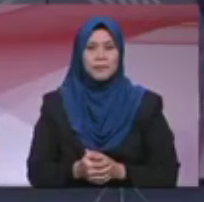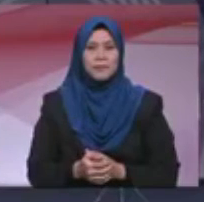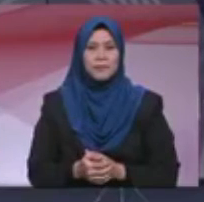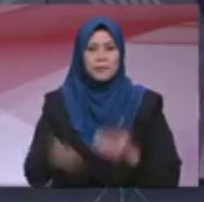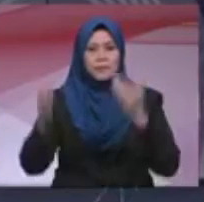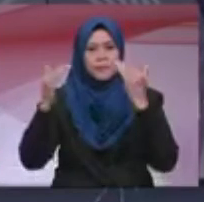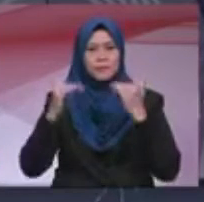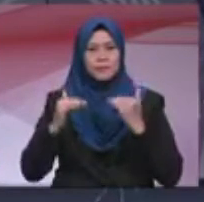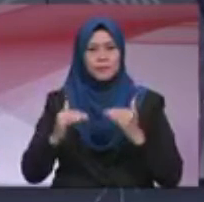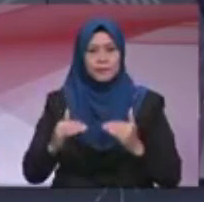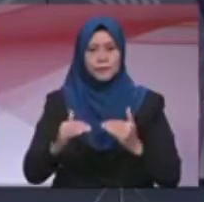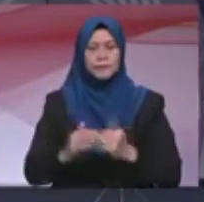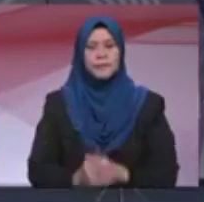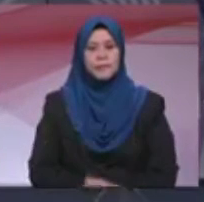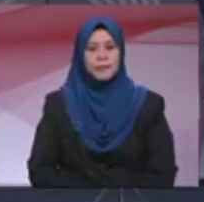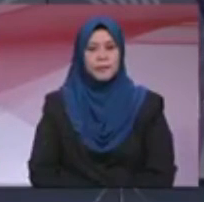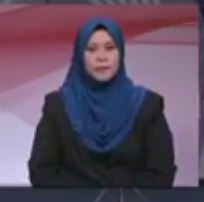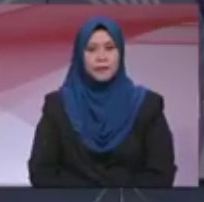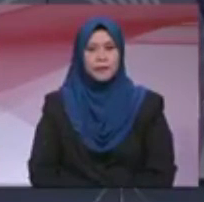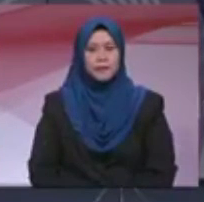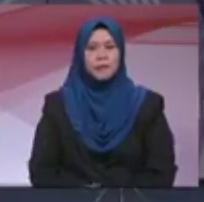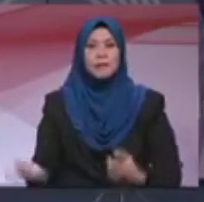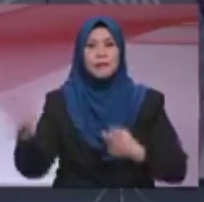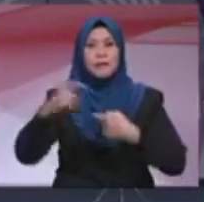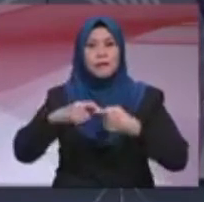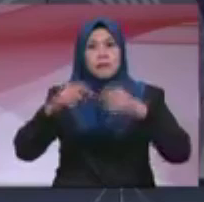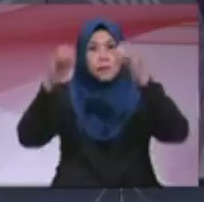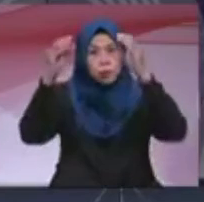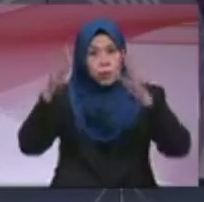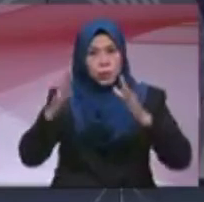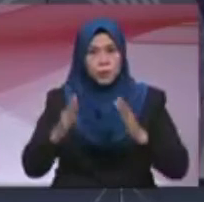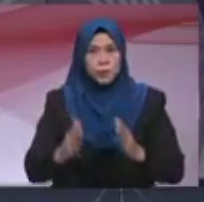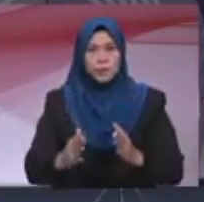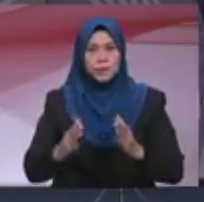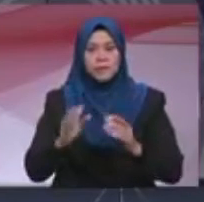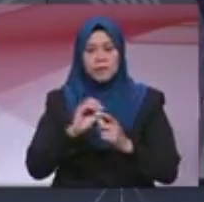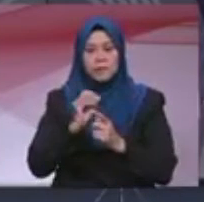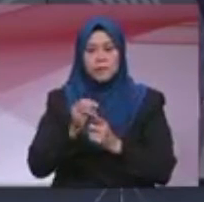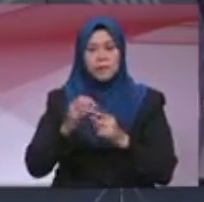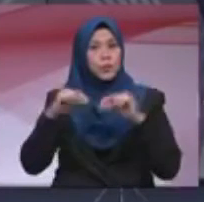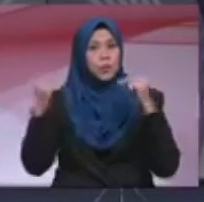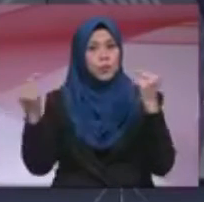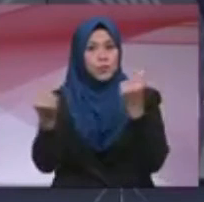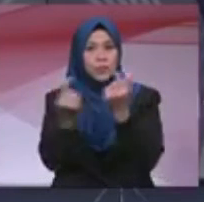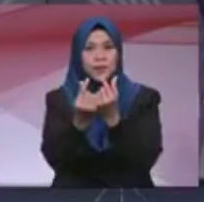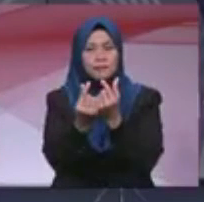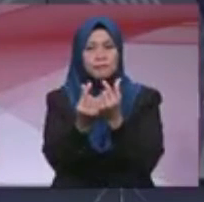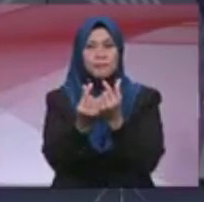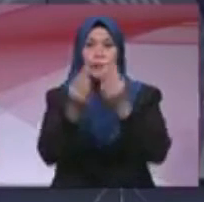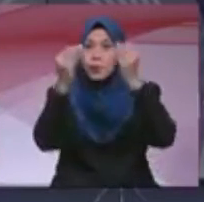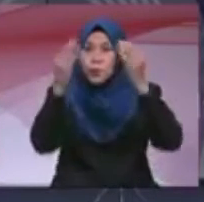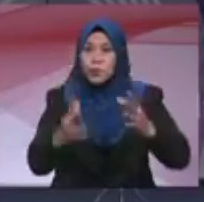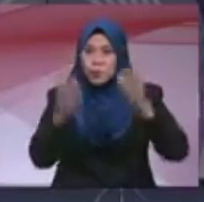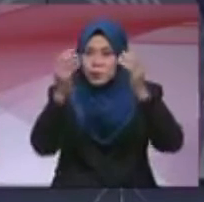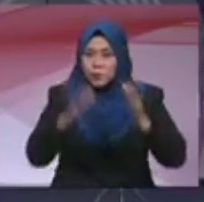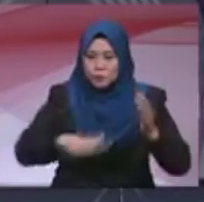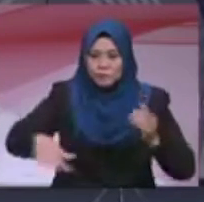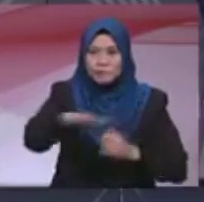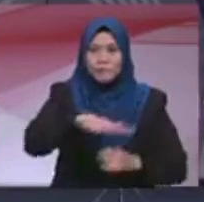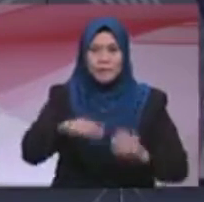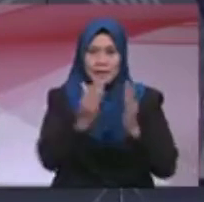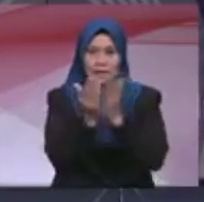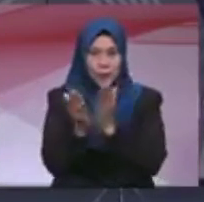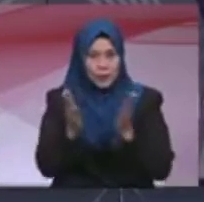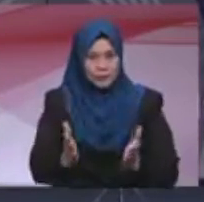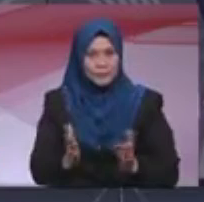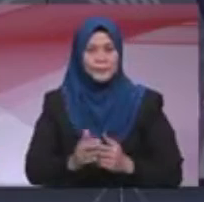Seterusnya, berkaitan guru dan anggota kumpulan pelaksana di sekolah. Pertama